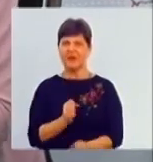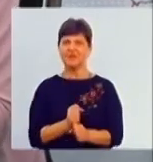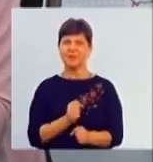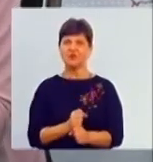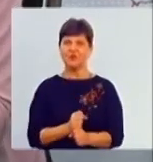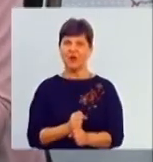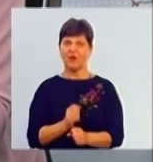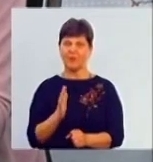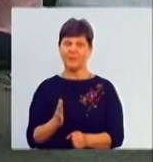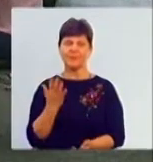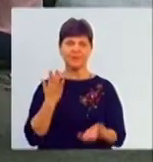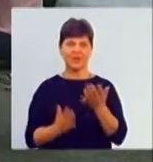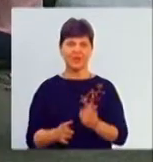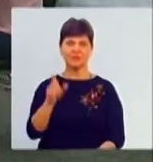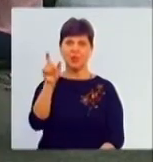Також, якщо людина,